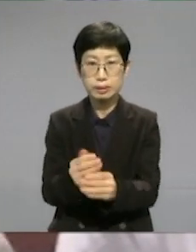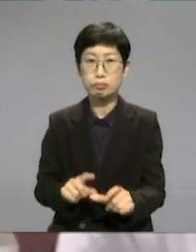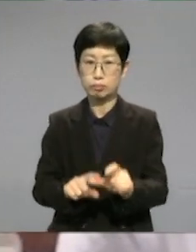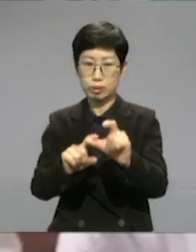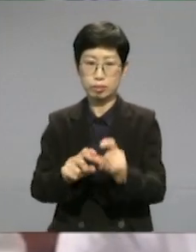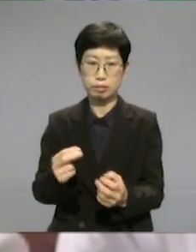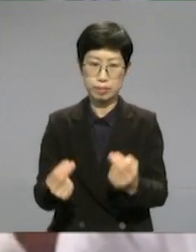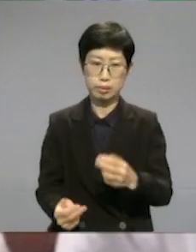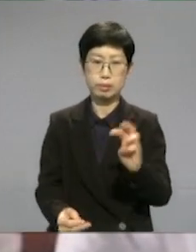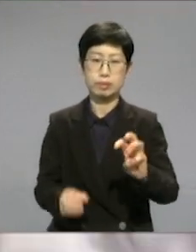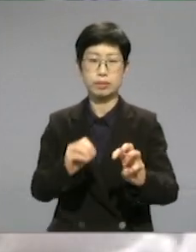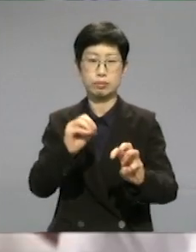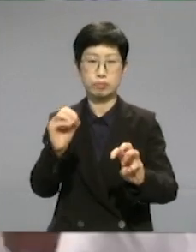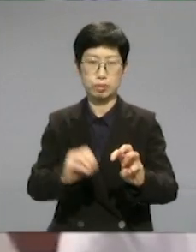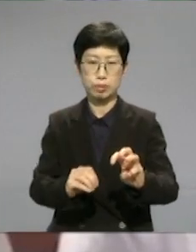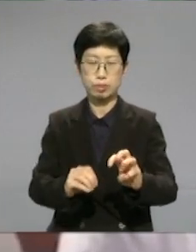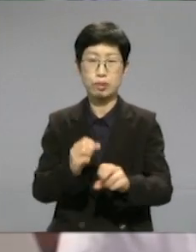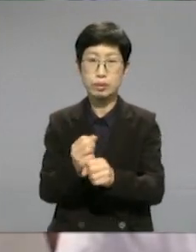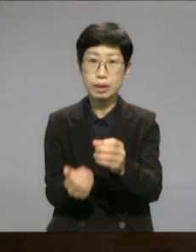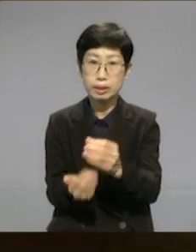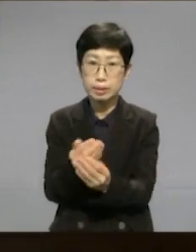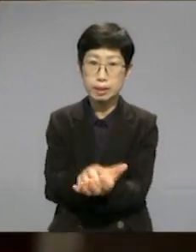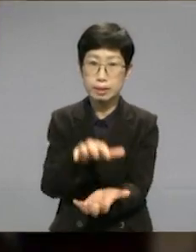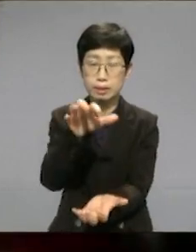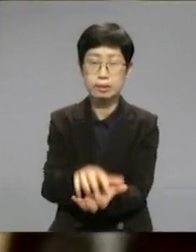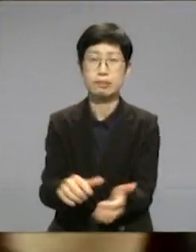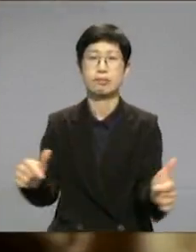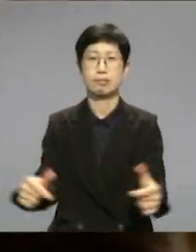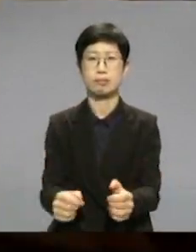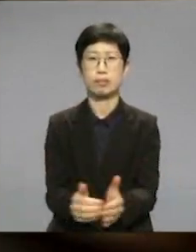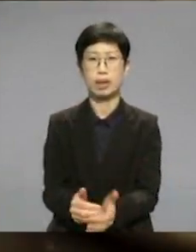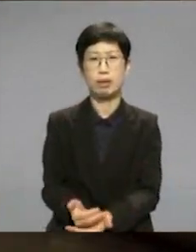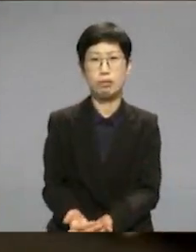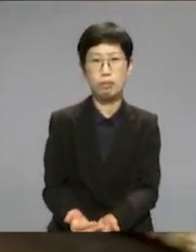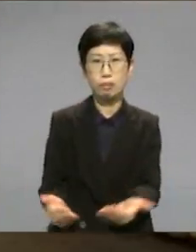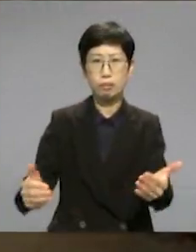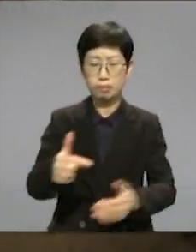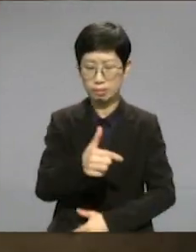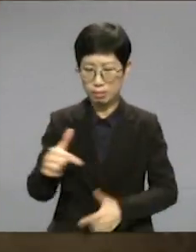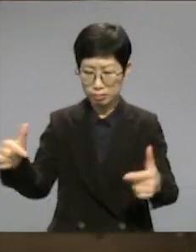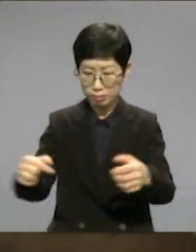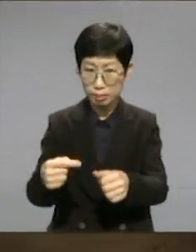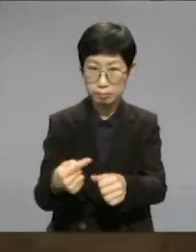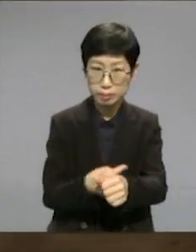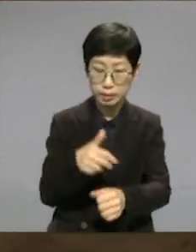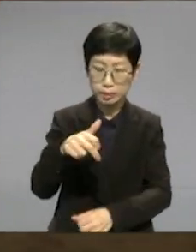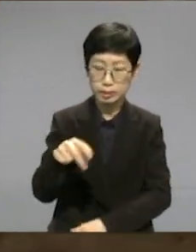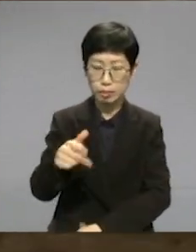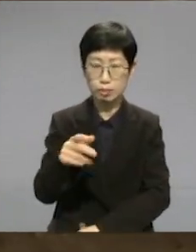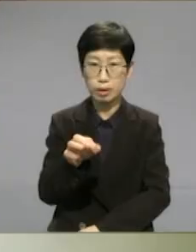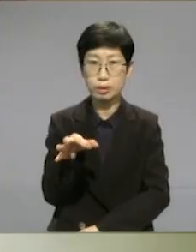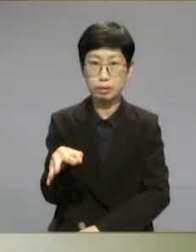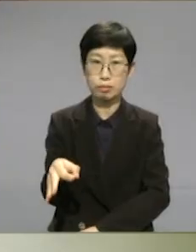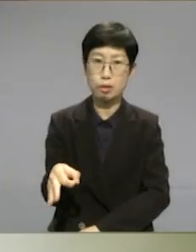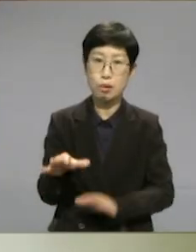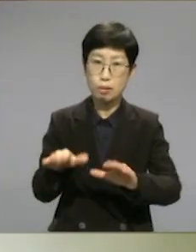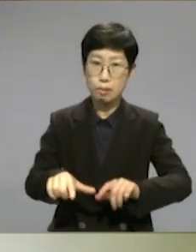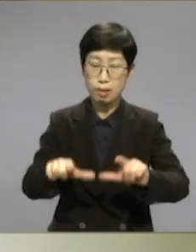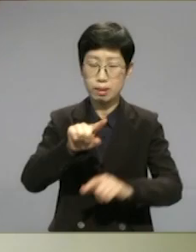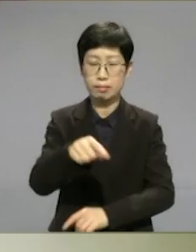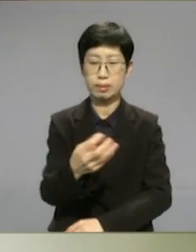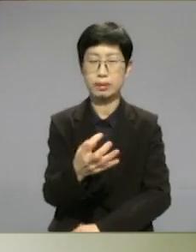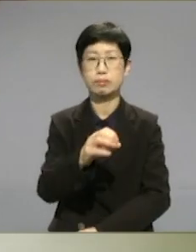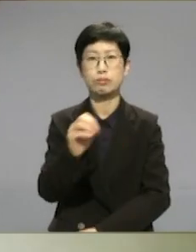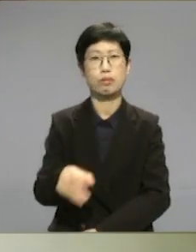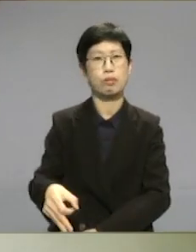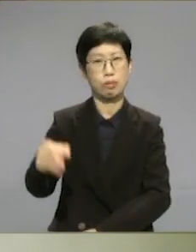devrions avoir comparativement aux années antérieures. 공급량이 급감하면서 코코아 가격은 올해에만